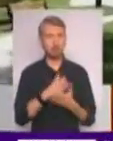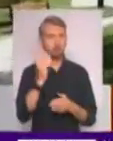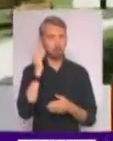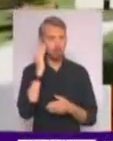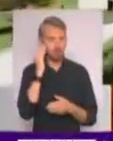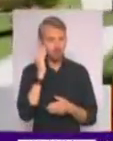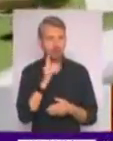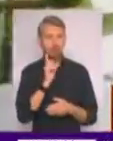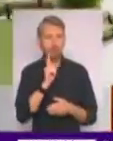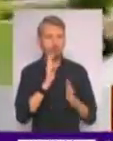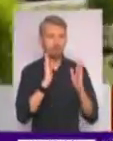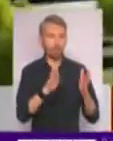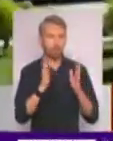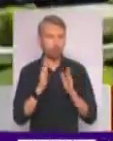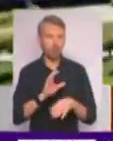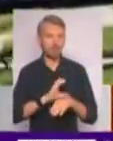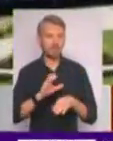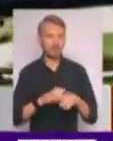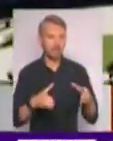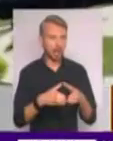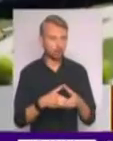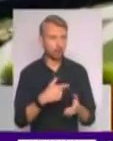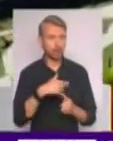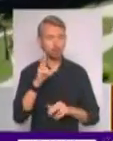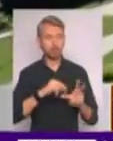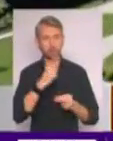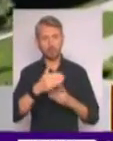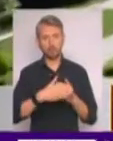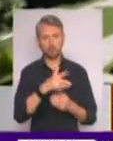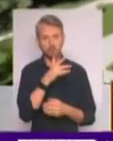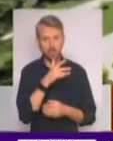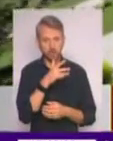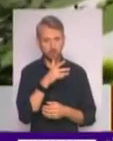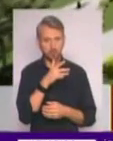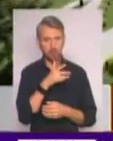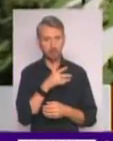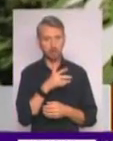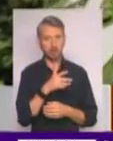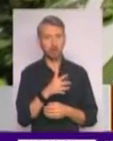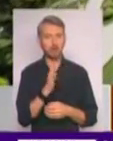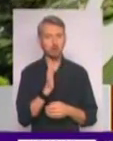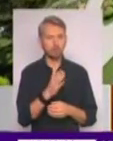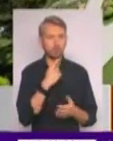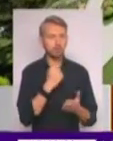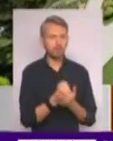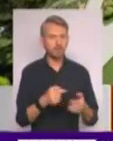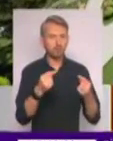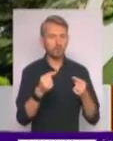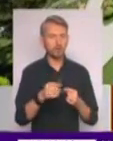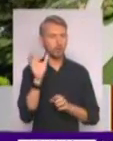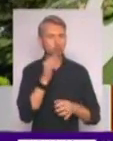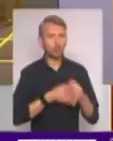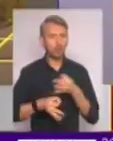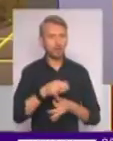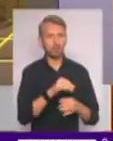в коридорах секретаріату. І я сподіваюся, що найближчим часом пройде відповідні слухання по комісіям, і ми вийдемо